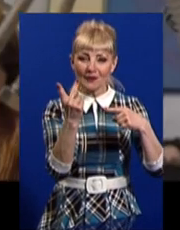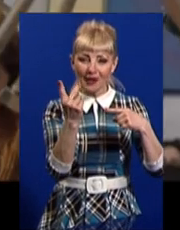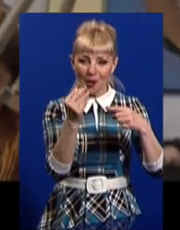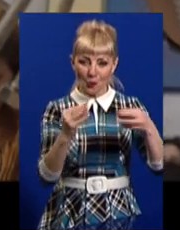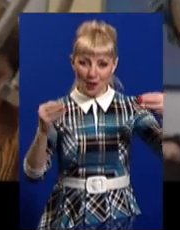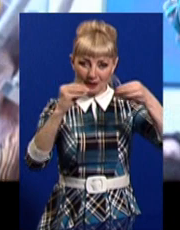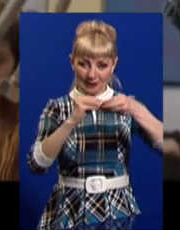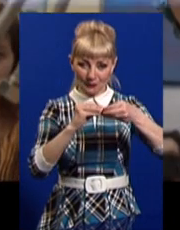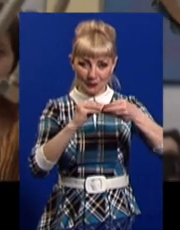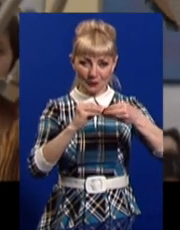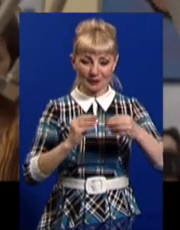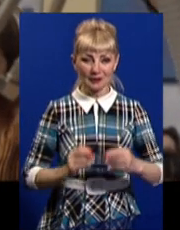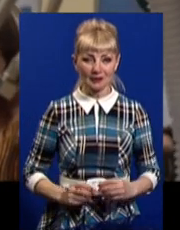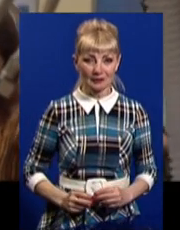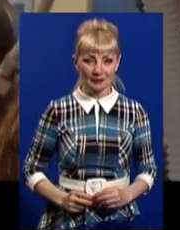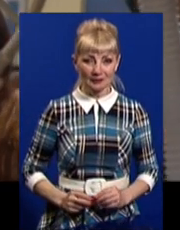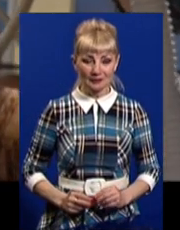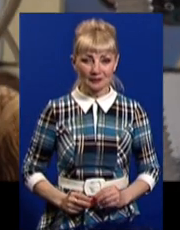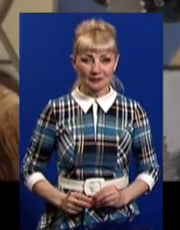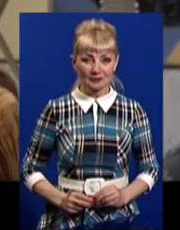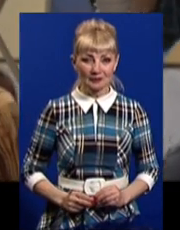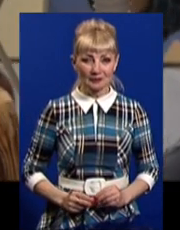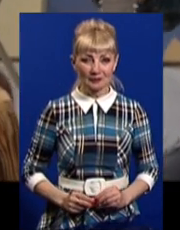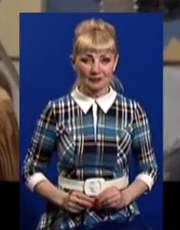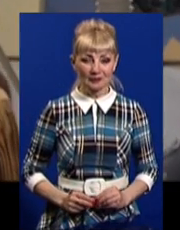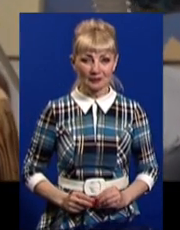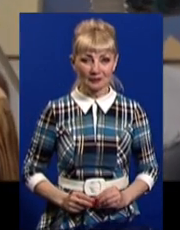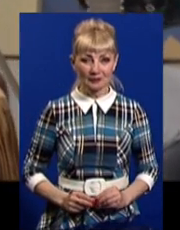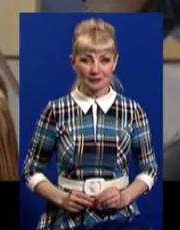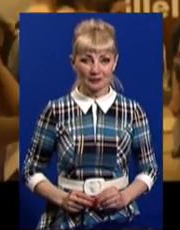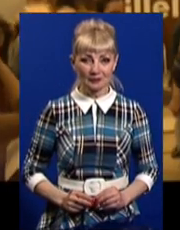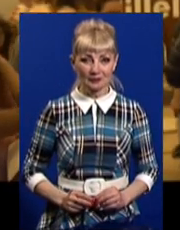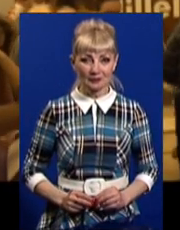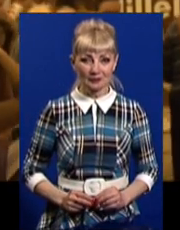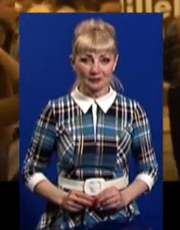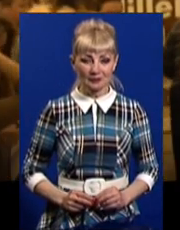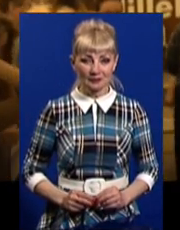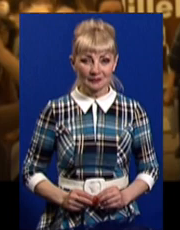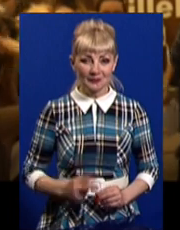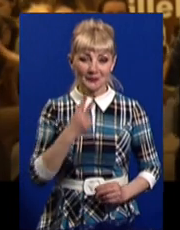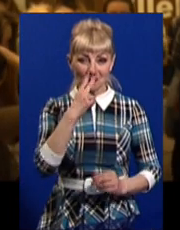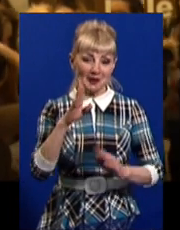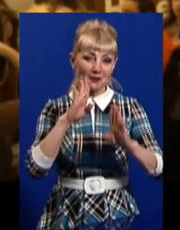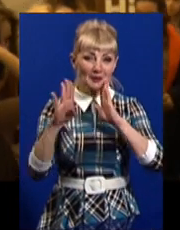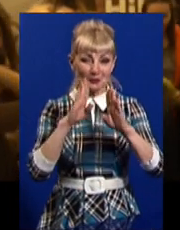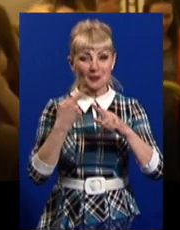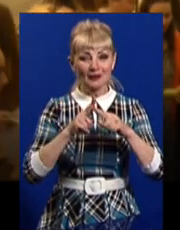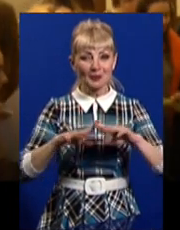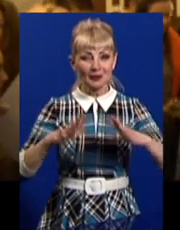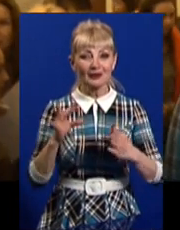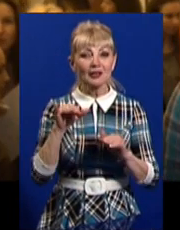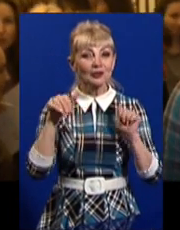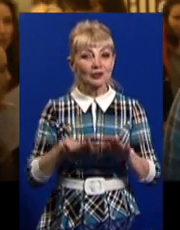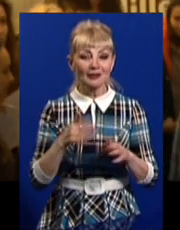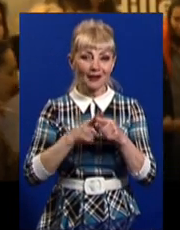– Побачила у Фейсбуці цю подію і вирішила, що